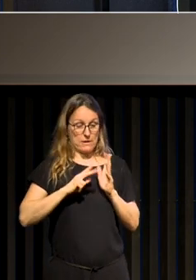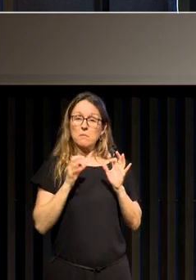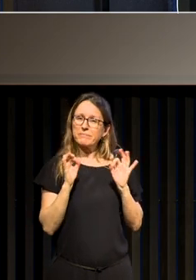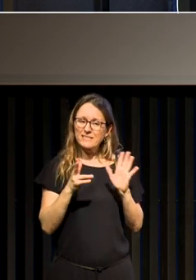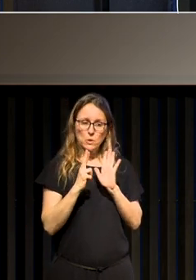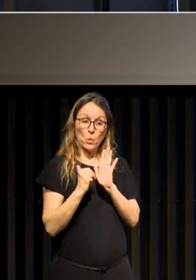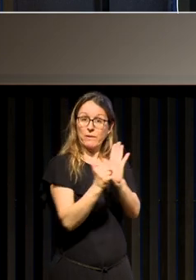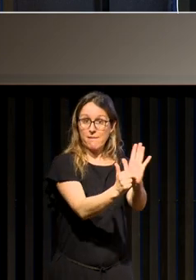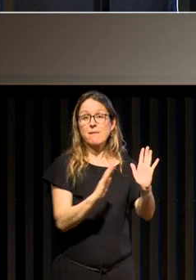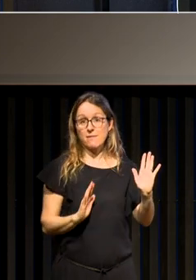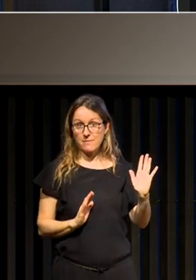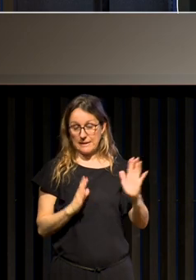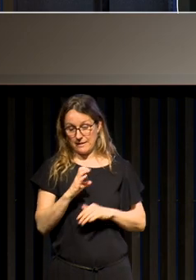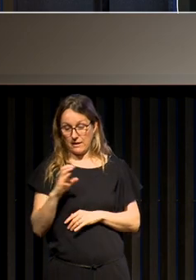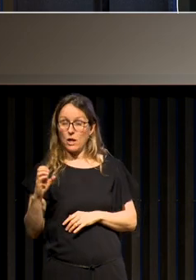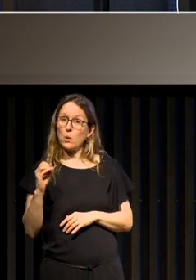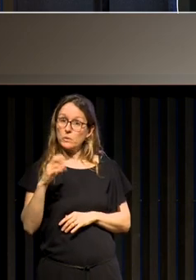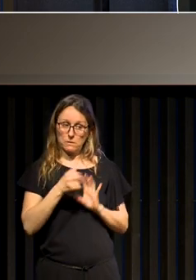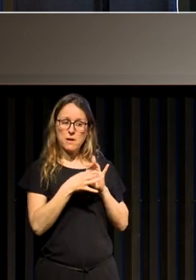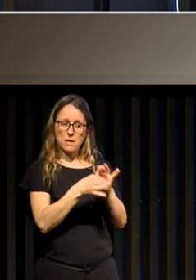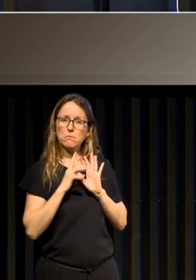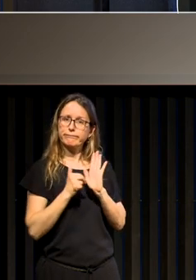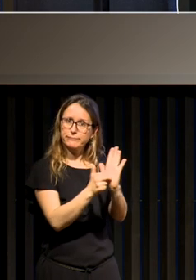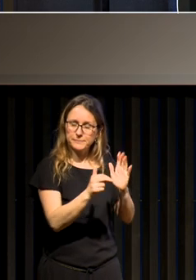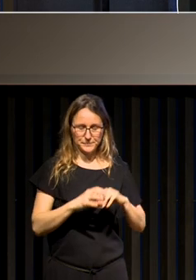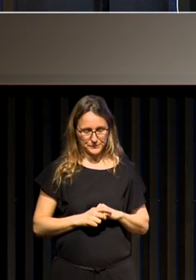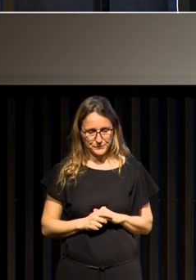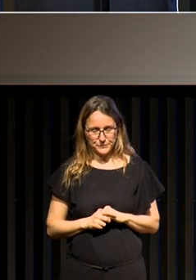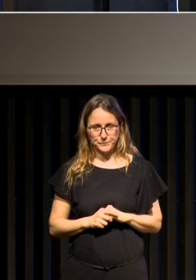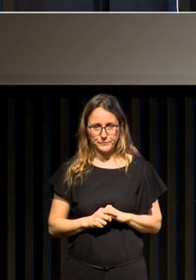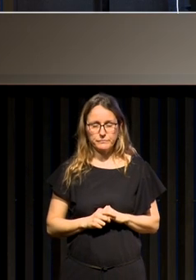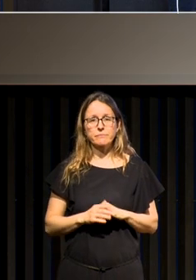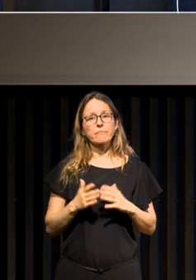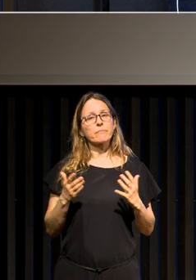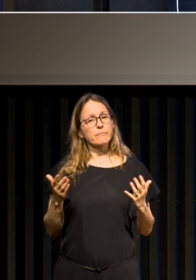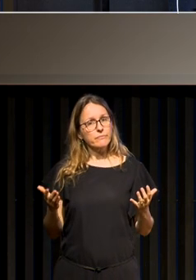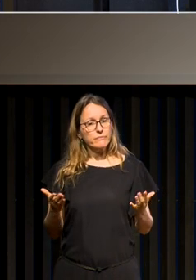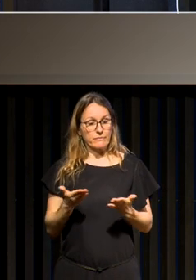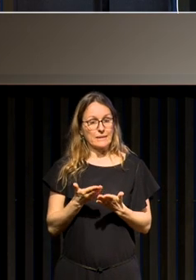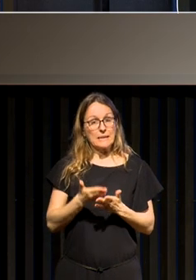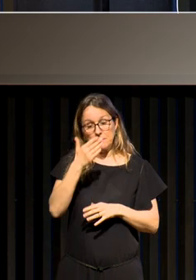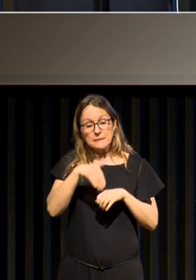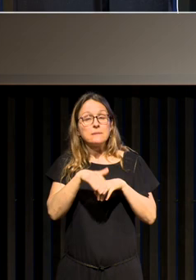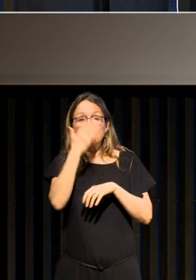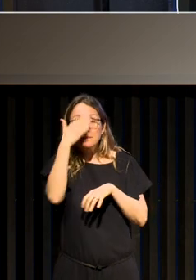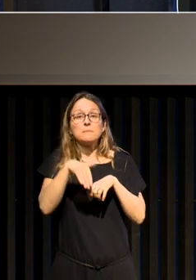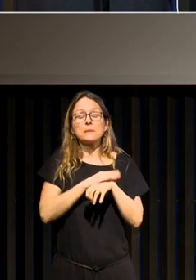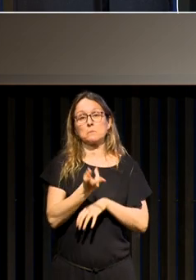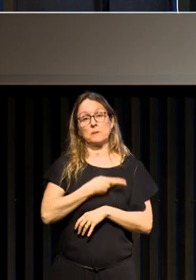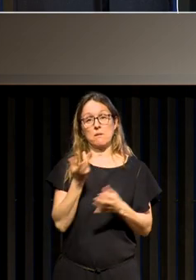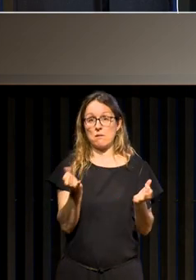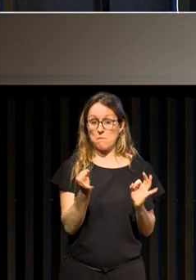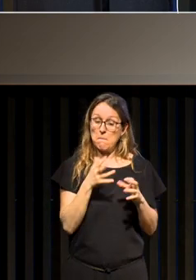est étroite avec le SECOS. Et dans le cadre de la préservation non médicale, eh